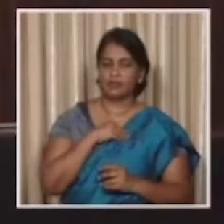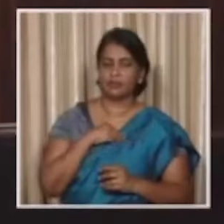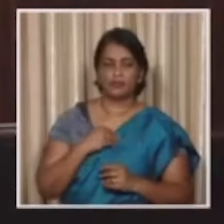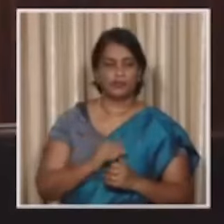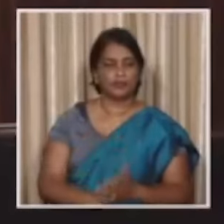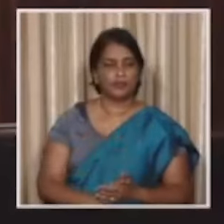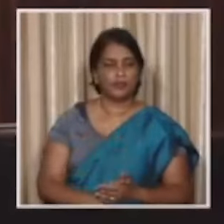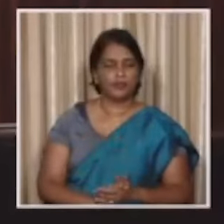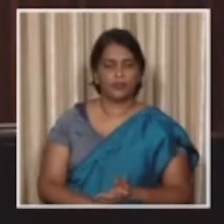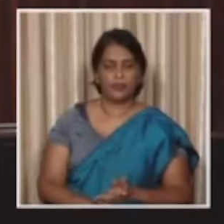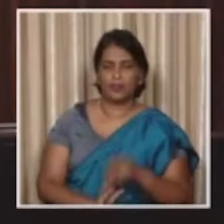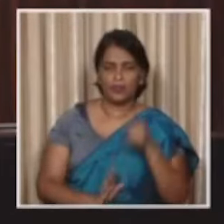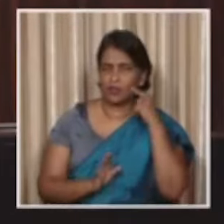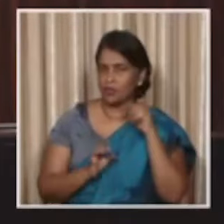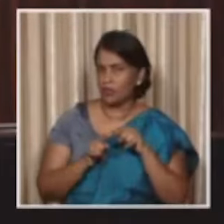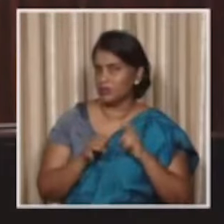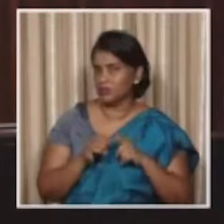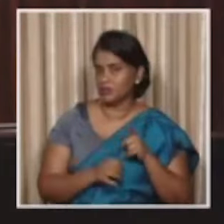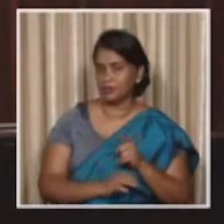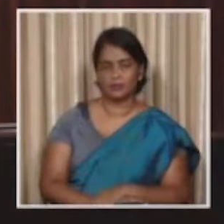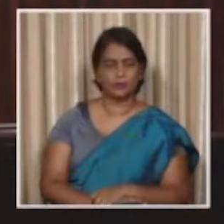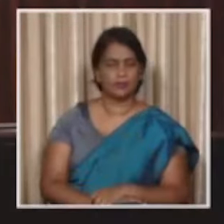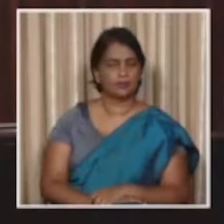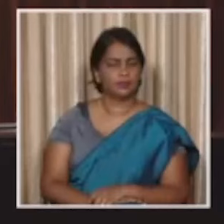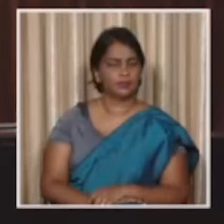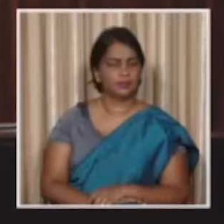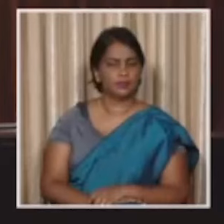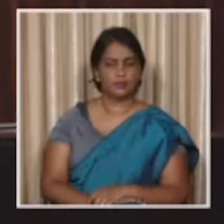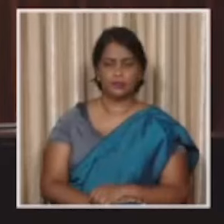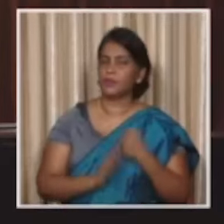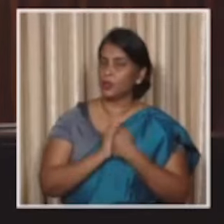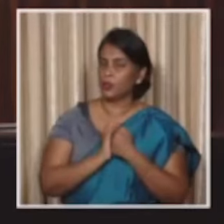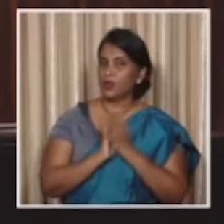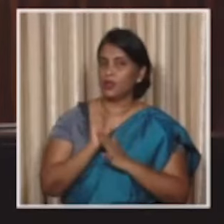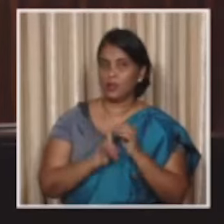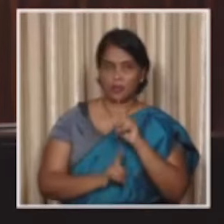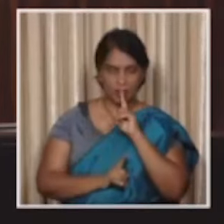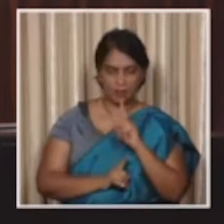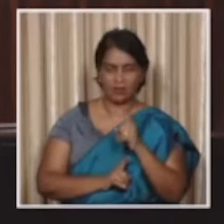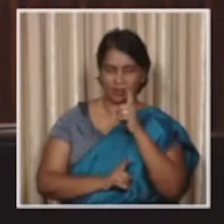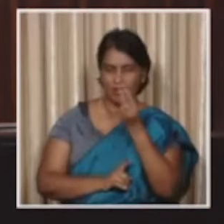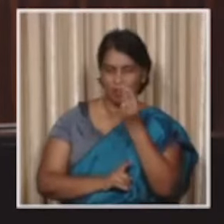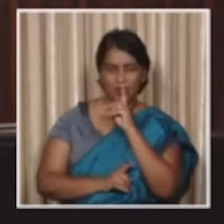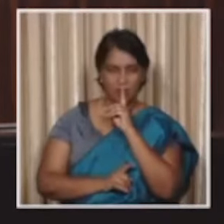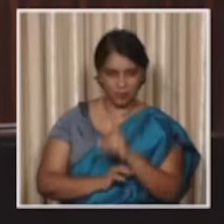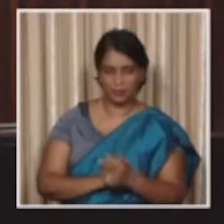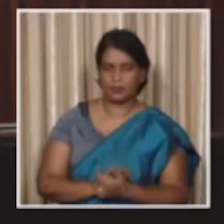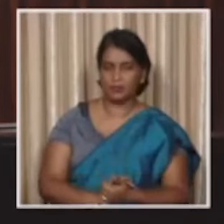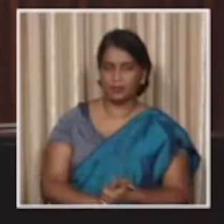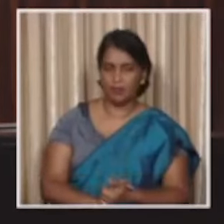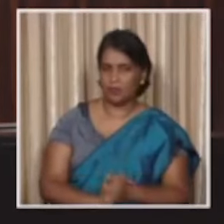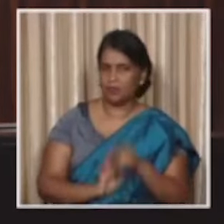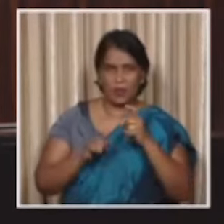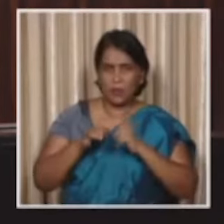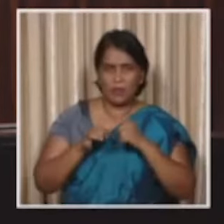Honorable Nalake Gorewa, what is the point of order? ගරු ඇමතිතුමා සඳහන් කරපු එක කාරණයක් ගැන මම පොඩි පැහැදිලි කිරීමක් කරන්න. Honorable Nalake Gorewa, this is not a